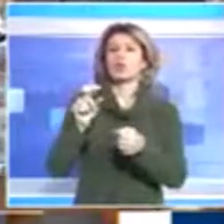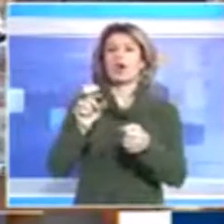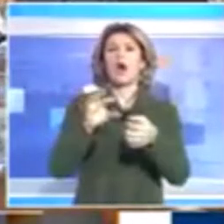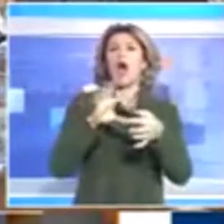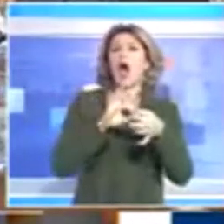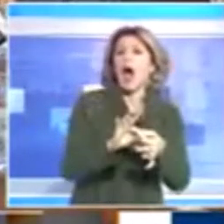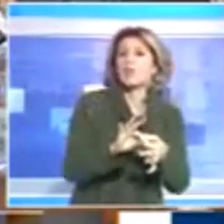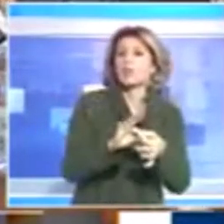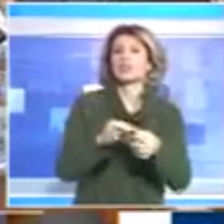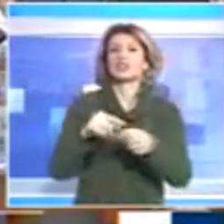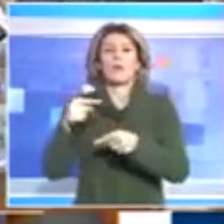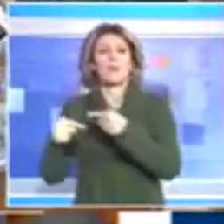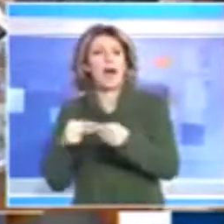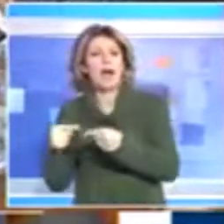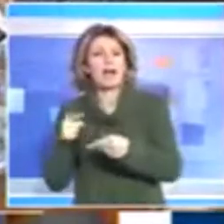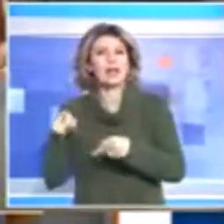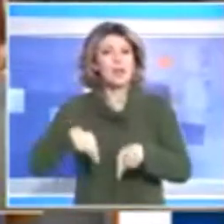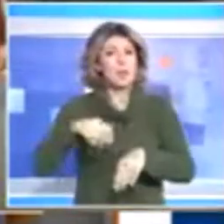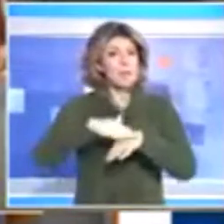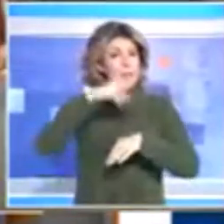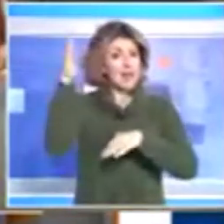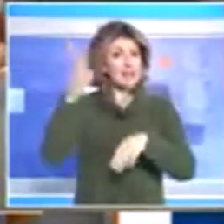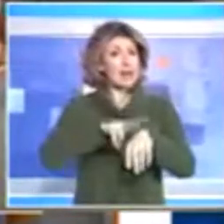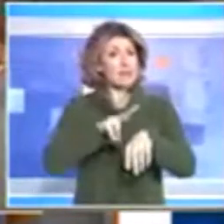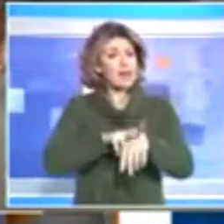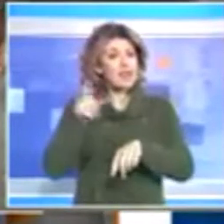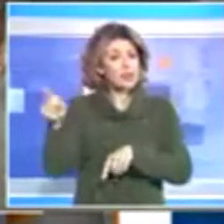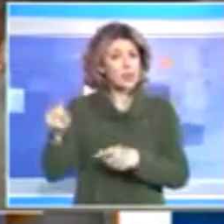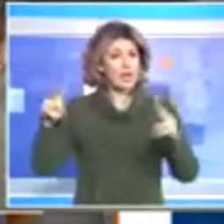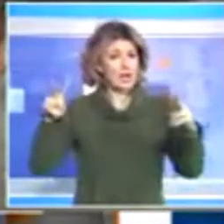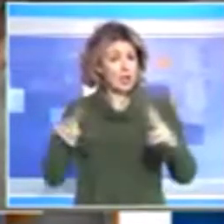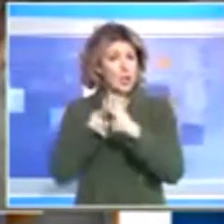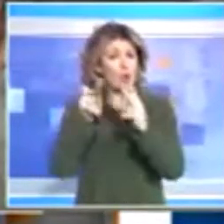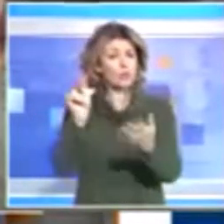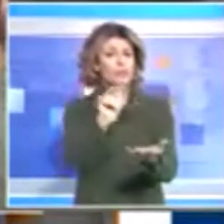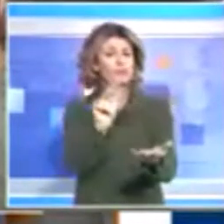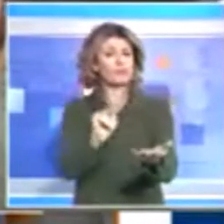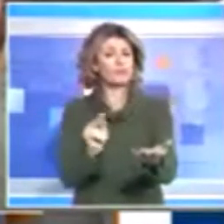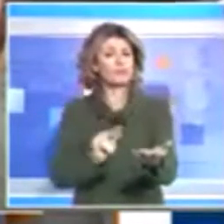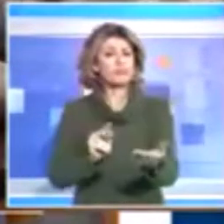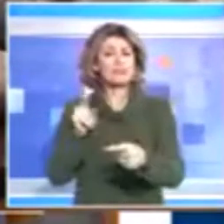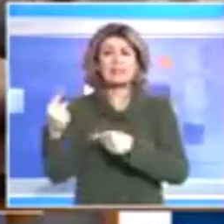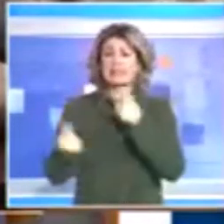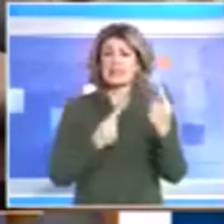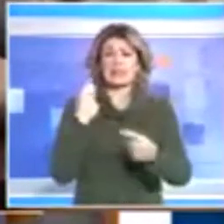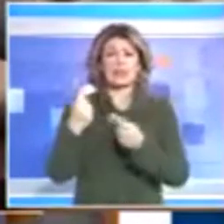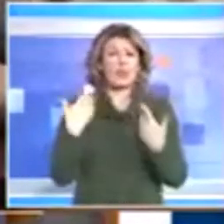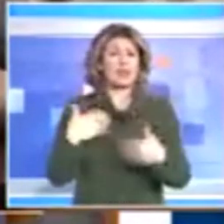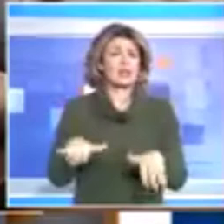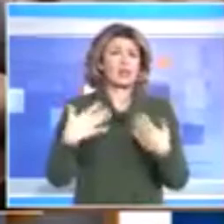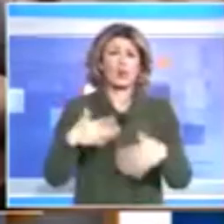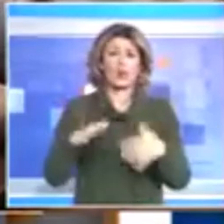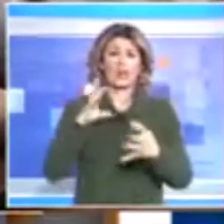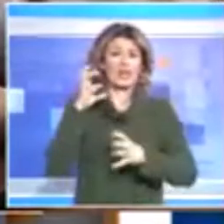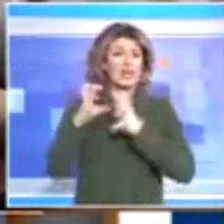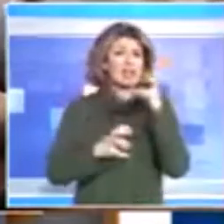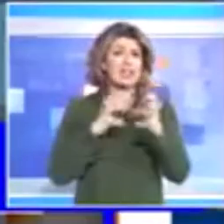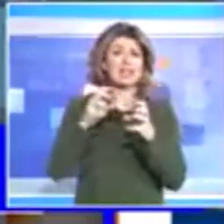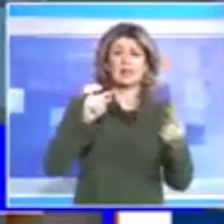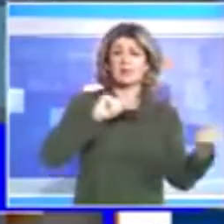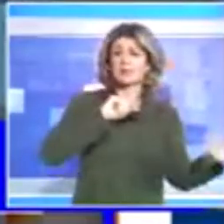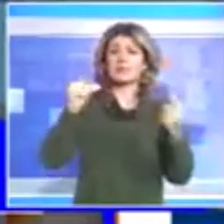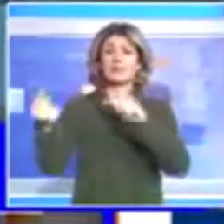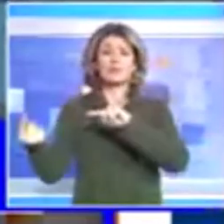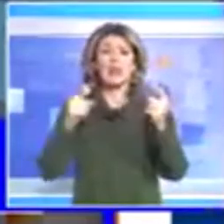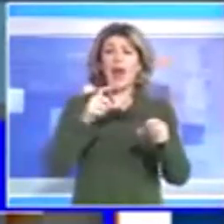a potenza questa mattina un incontro ha messo nero su bianco una situazione portata all'estremo dai rimpalli di responsabilità tra il datore di lavoro il